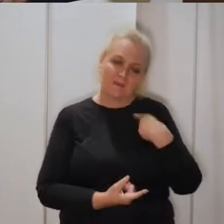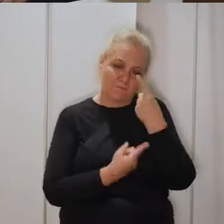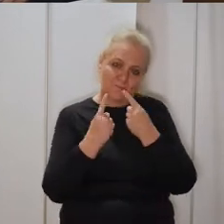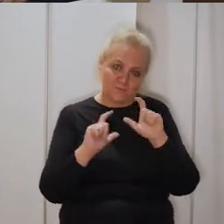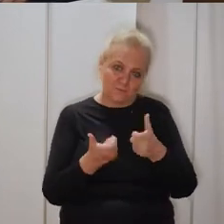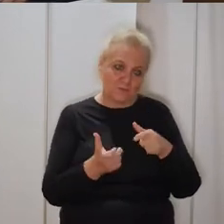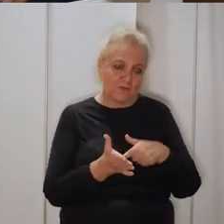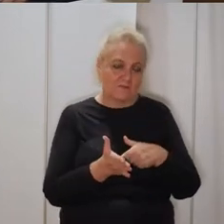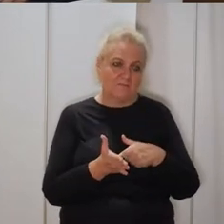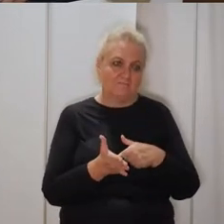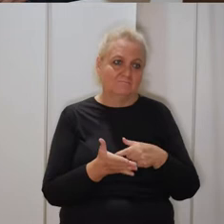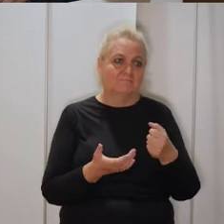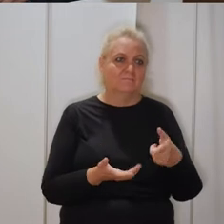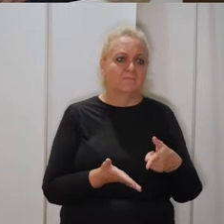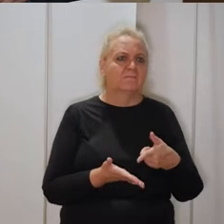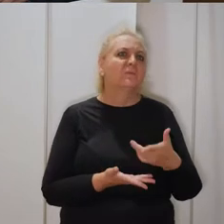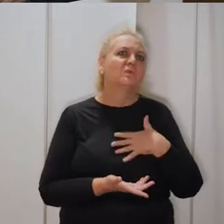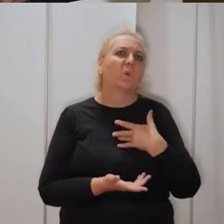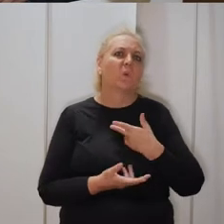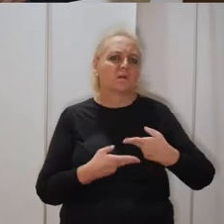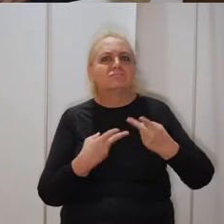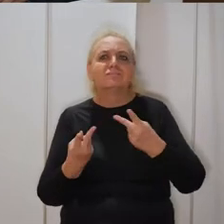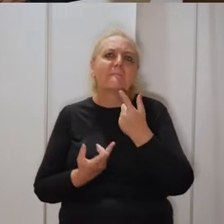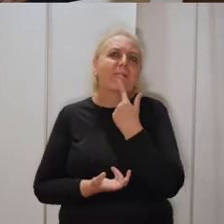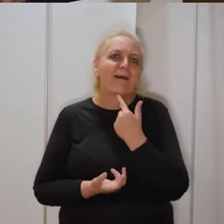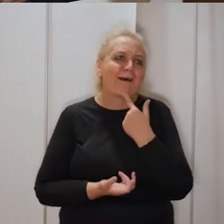pomyślałam, że strasznie bym się przejęła tą małą ilością